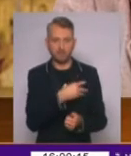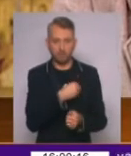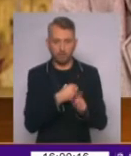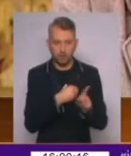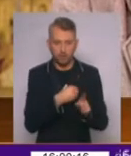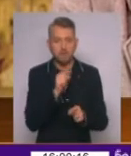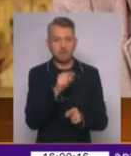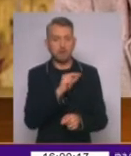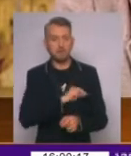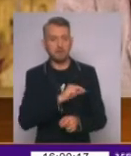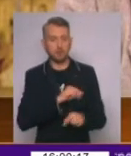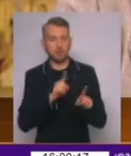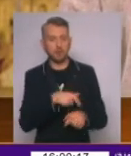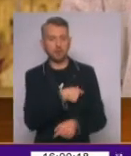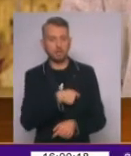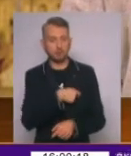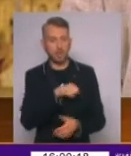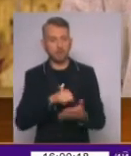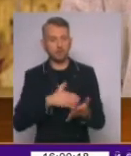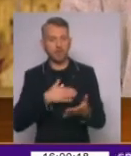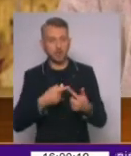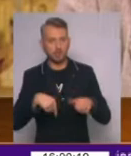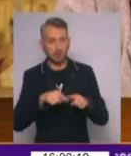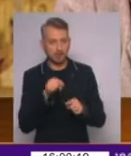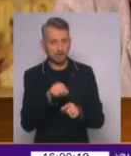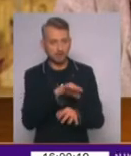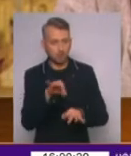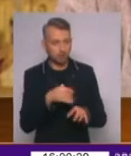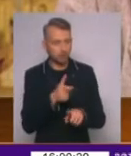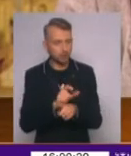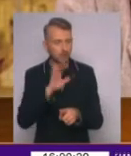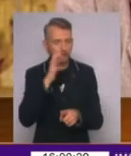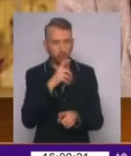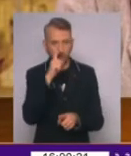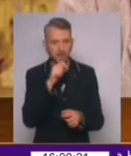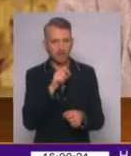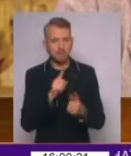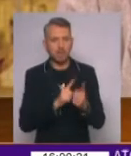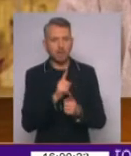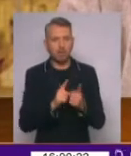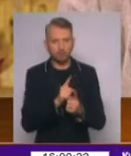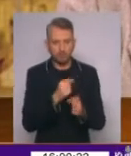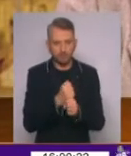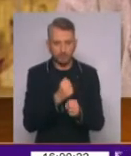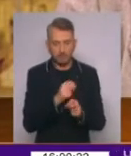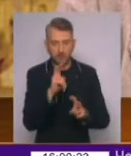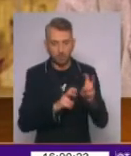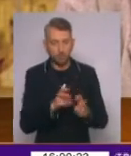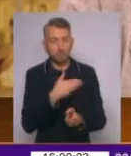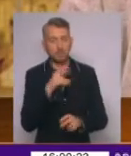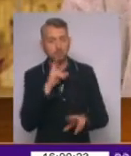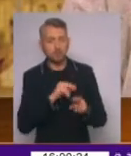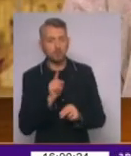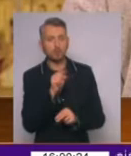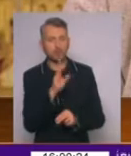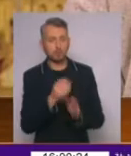речі, там працює також депутат від нашої фракції над цим проєктом, дуже серйозно, сміттєпереробного заводу. І ми сподіваємося, що